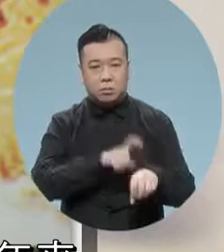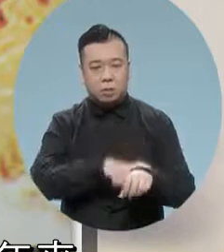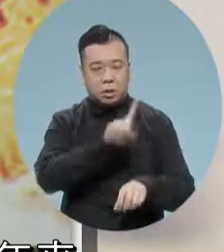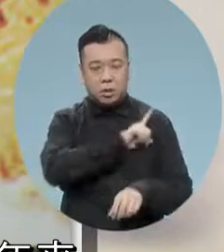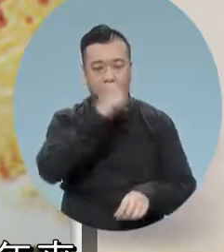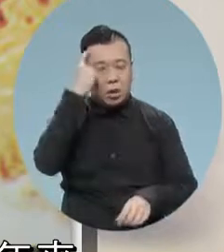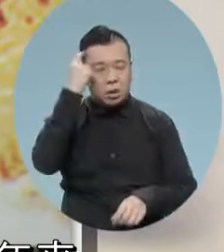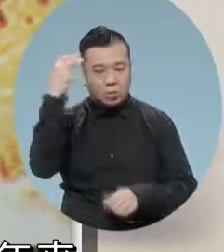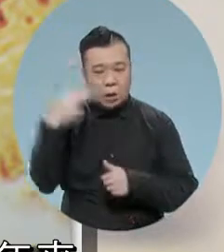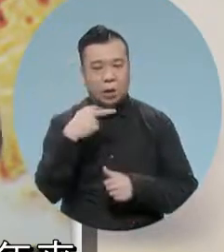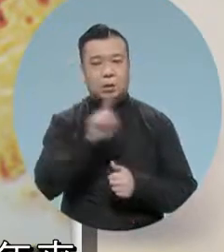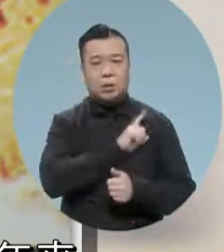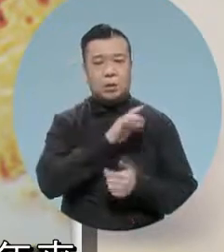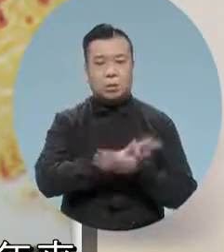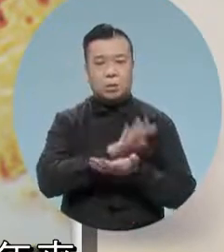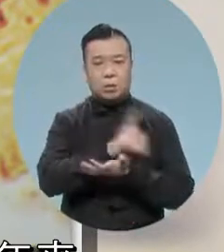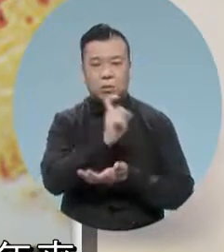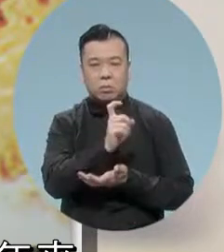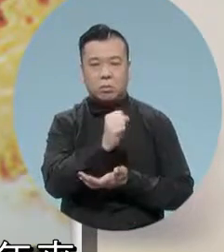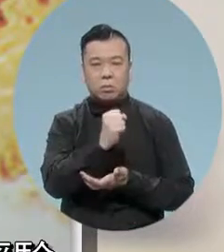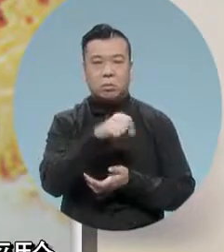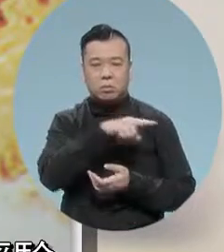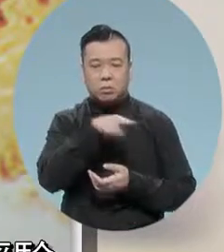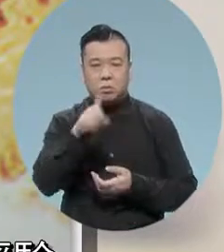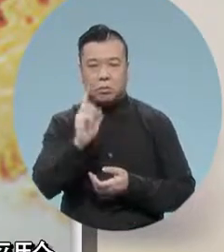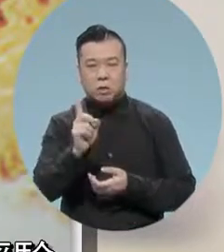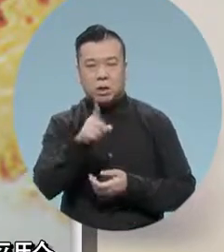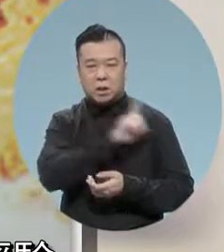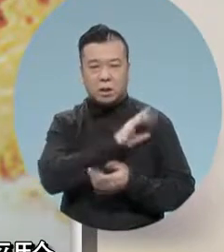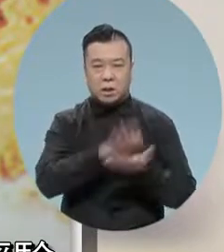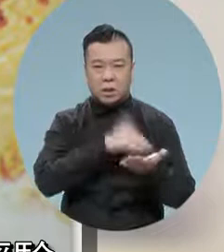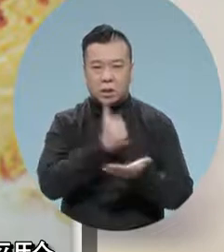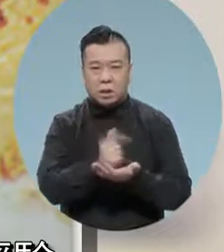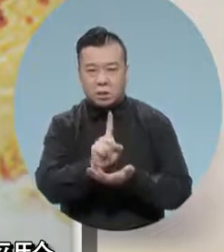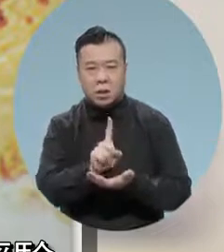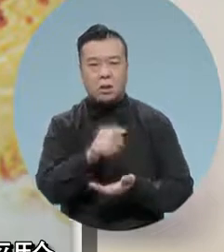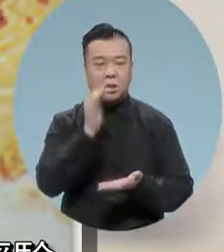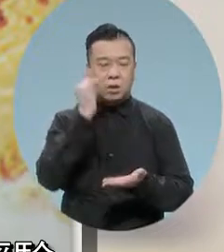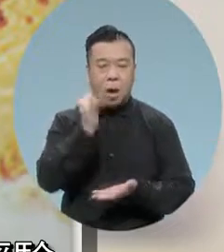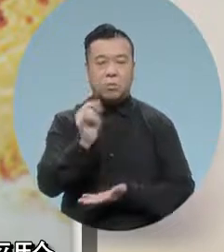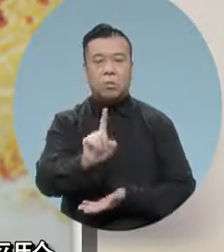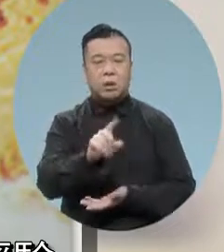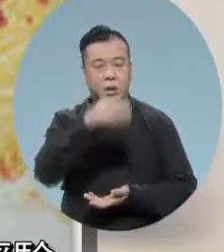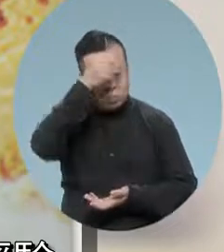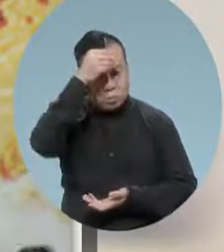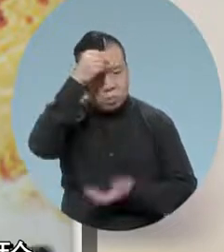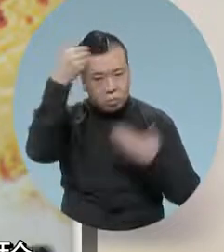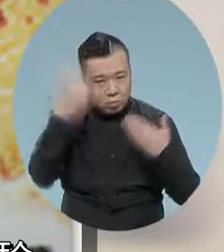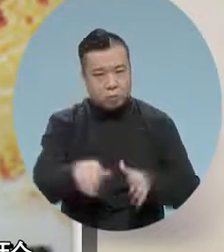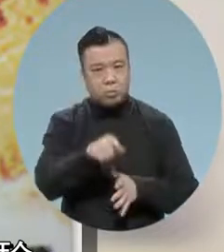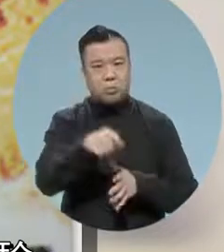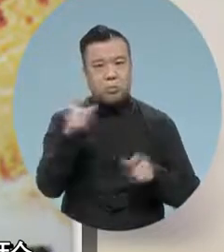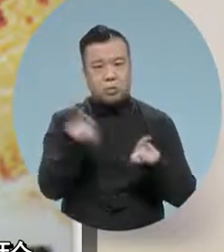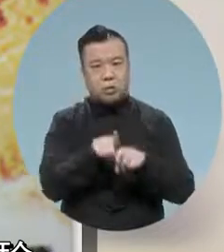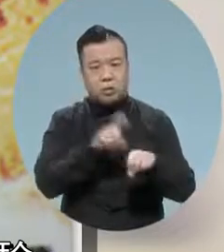自己过去90到100年嚟自己嘅成功错失嘅地方去吸取经验，同